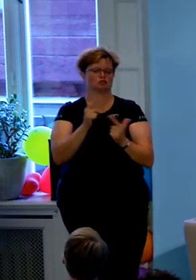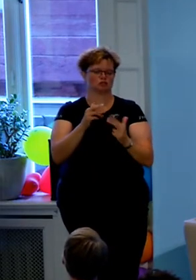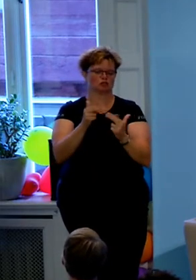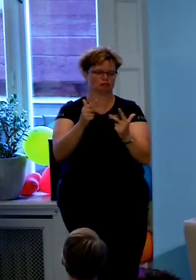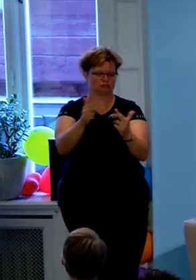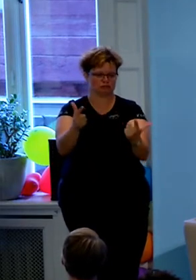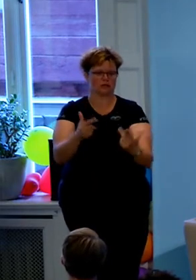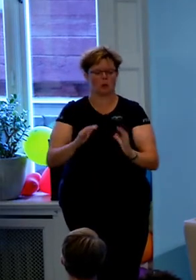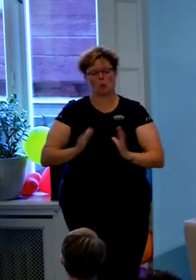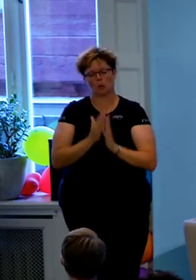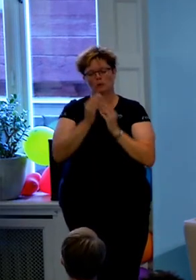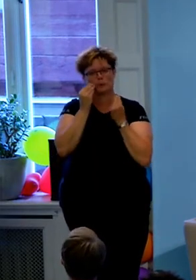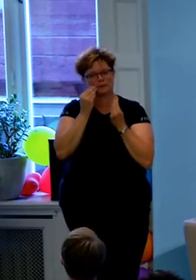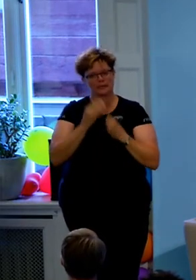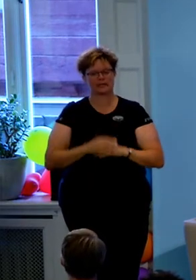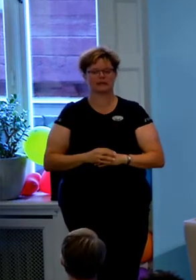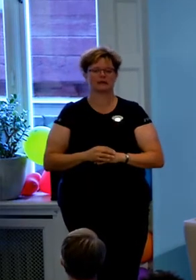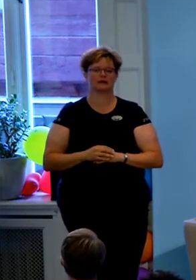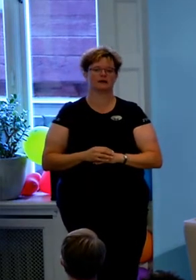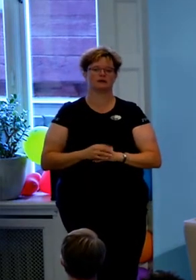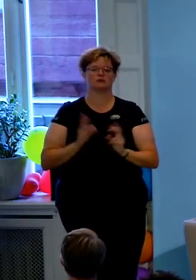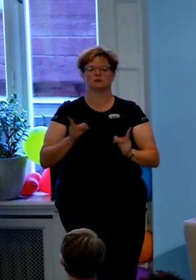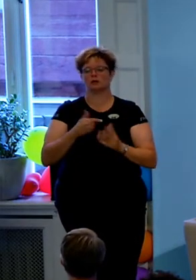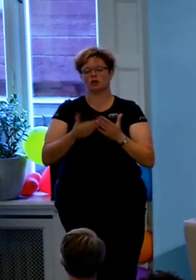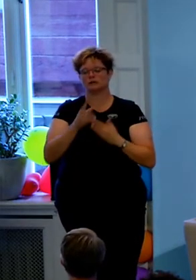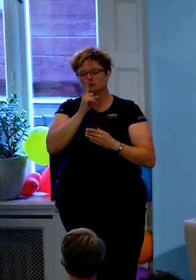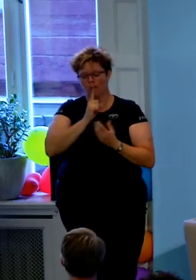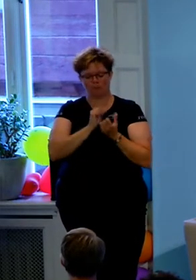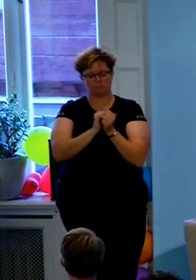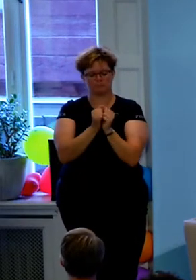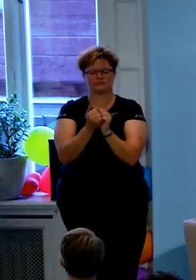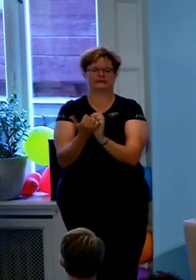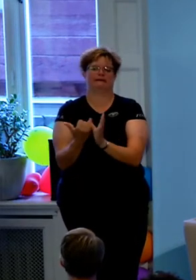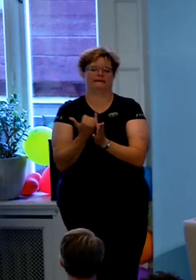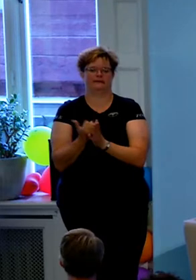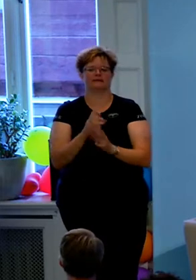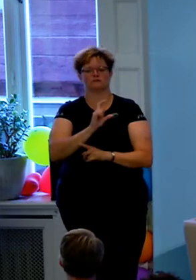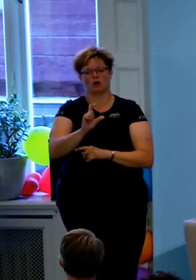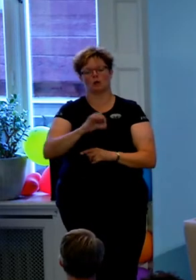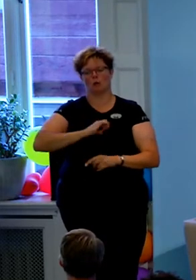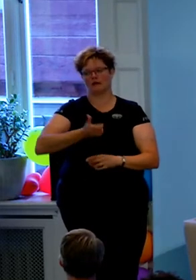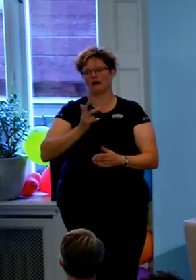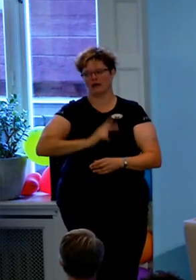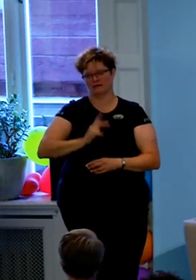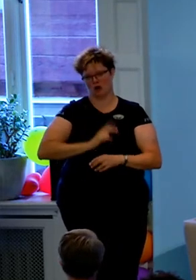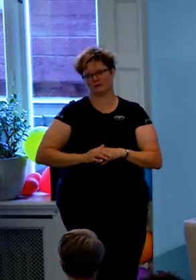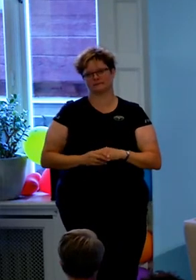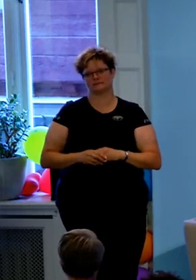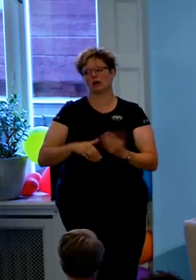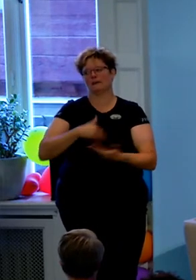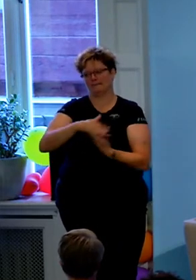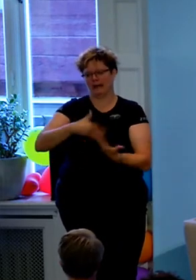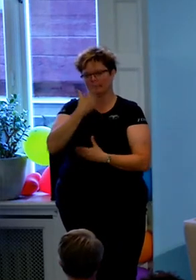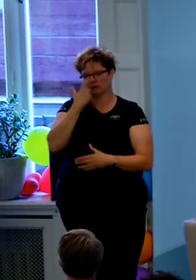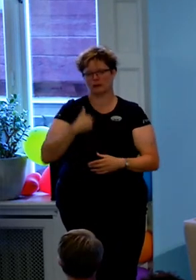få kortare utbildningar och att kunna liksom göra de här små omställningarna internt, det måste företagen stå för själva. Så att det är en